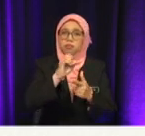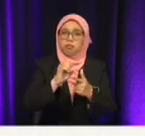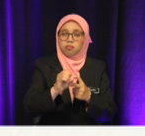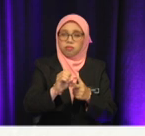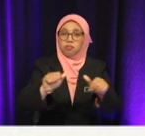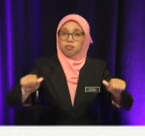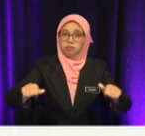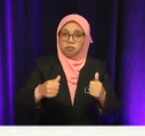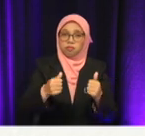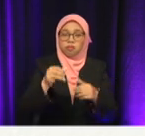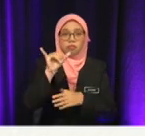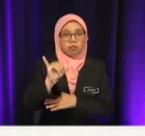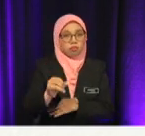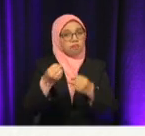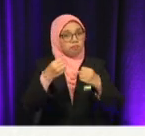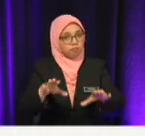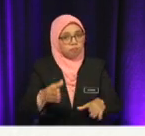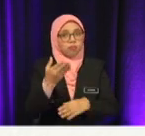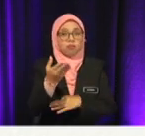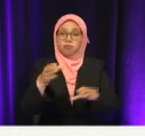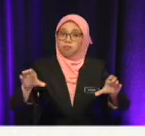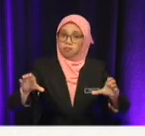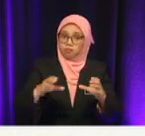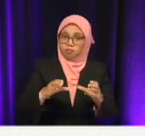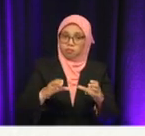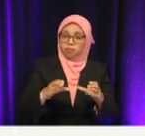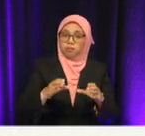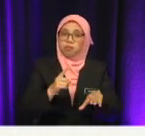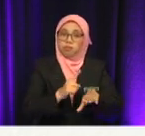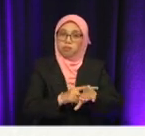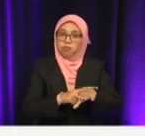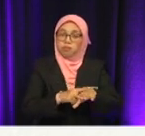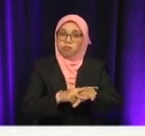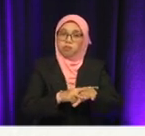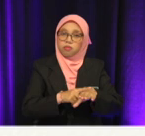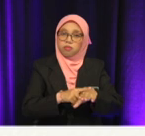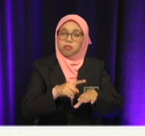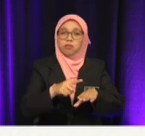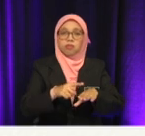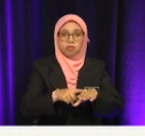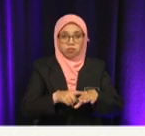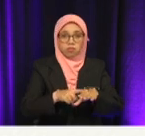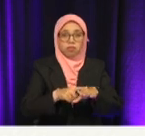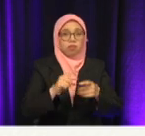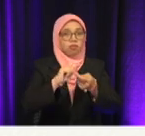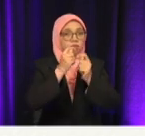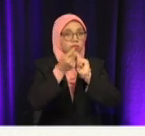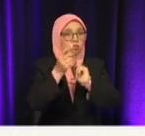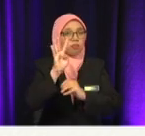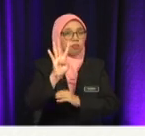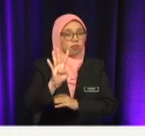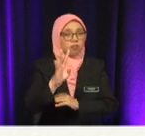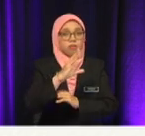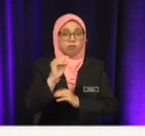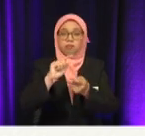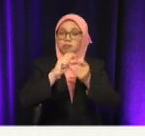telah pun kamu selesaikan, jalankan sewaktu kamu berada di tingkatan 4 dan juga di tingkatan